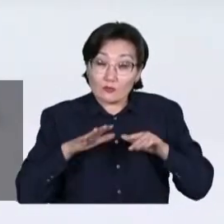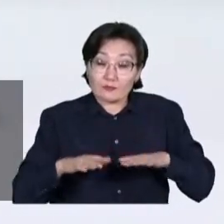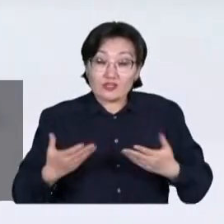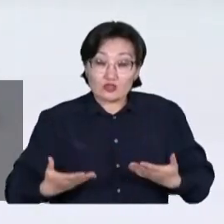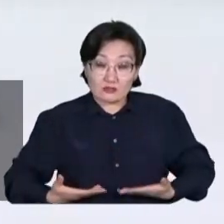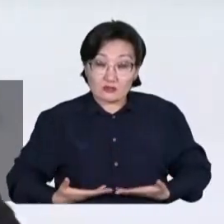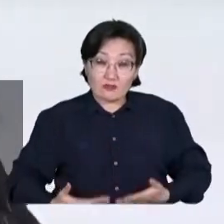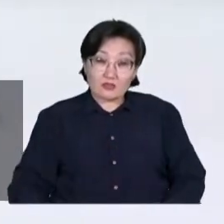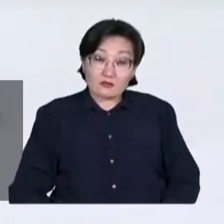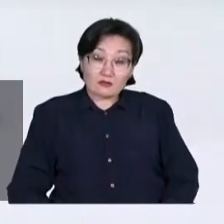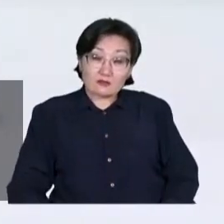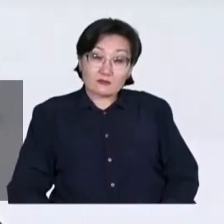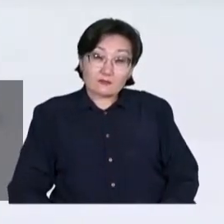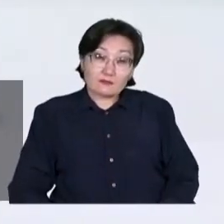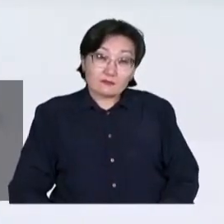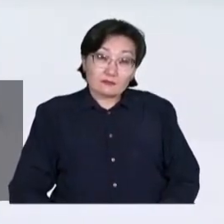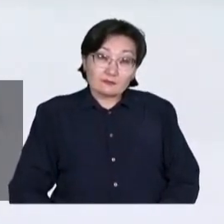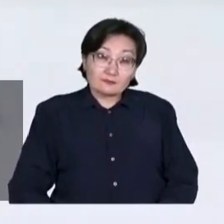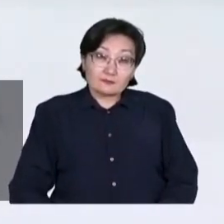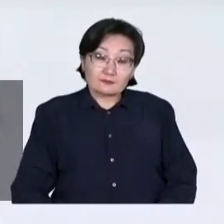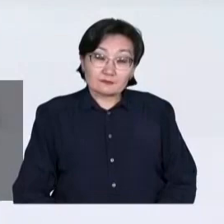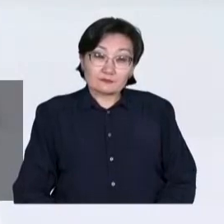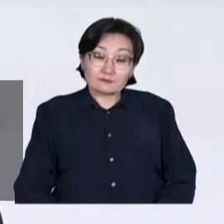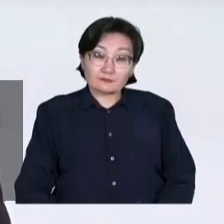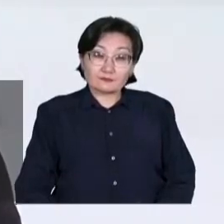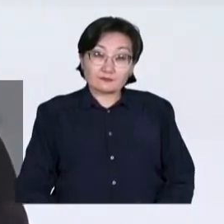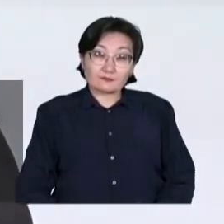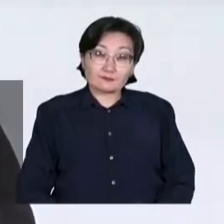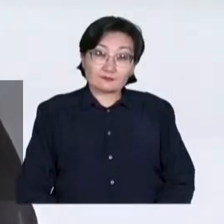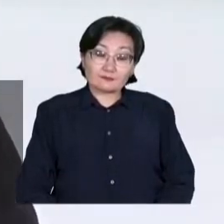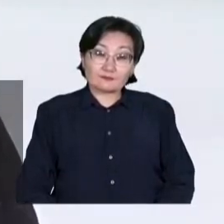жительства. Мира Альжанова, Нурлан Утигенов, Дастан Темурбекулы, телеканал Алматы, Астана.